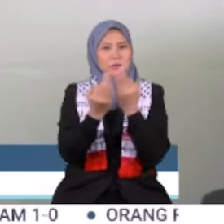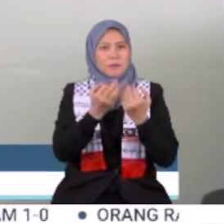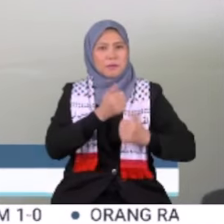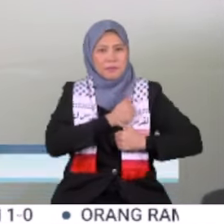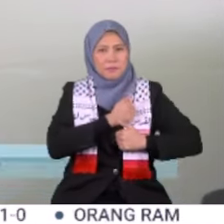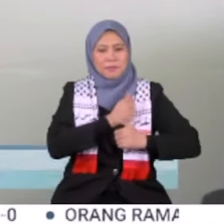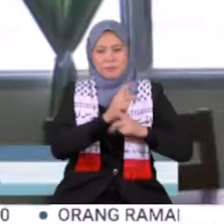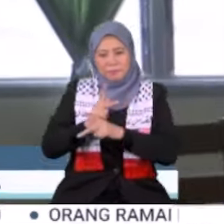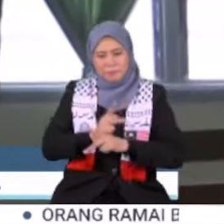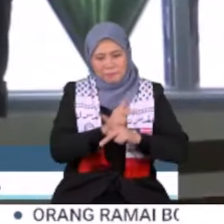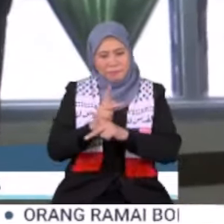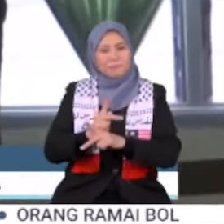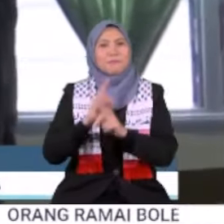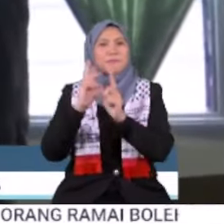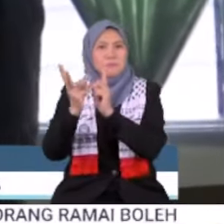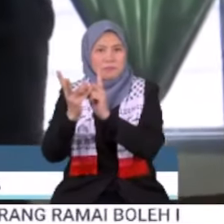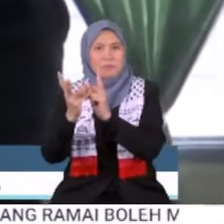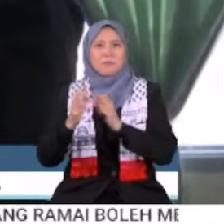menjaga kebajikan kata tentera,